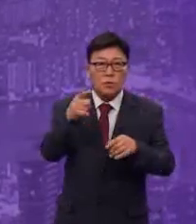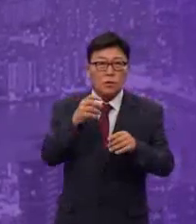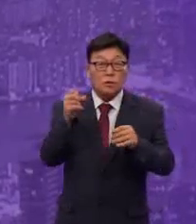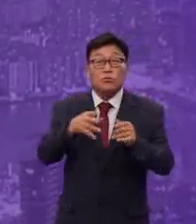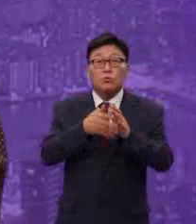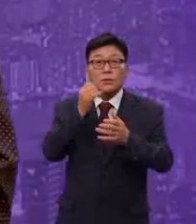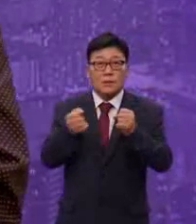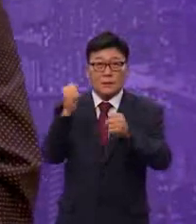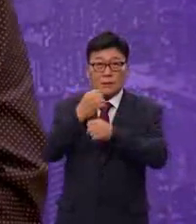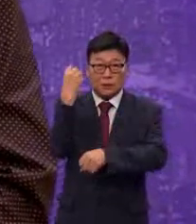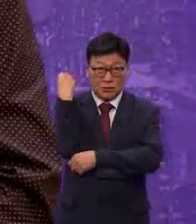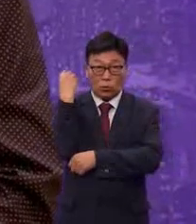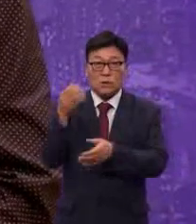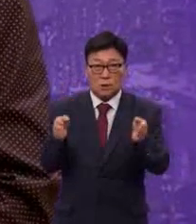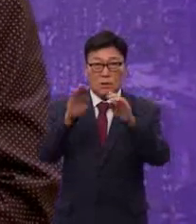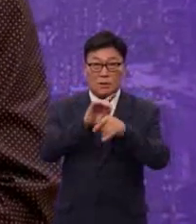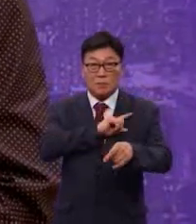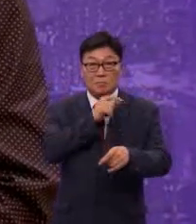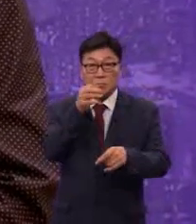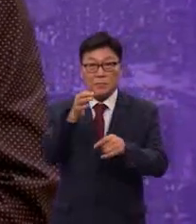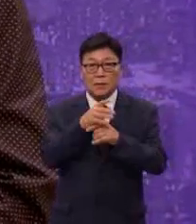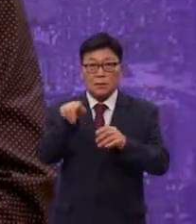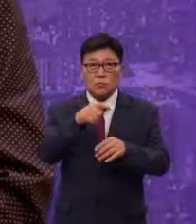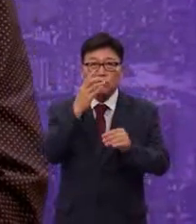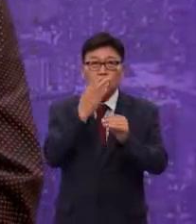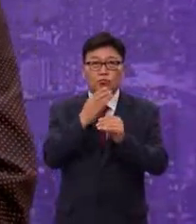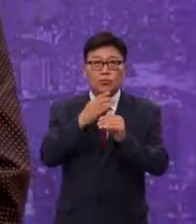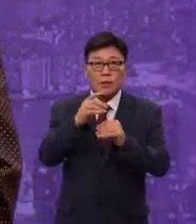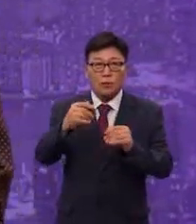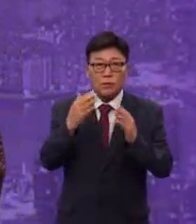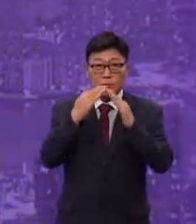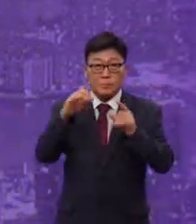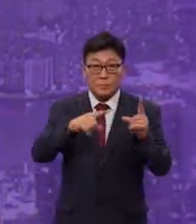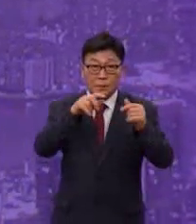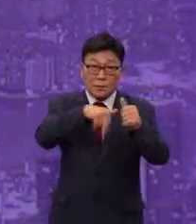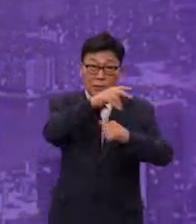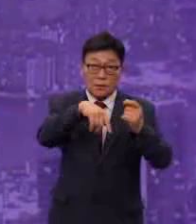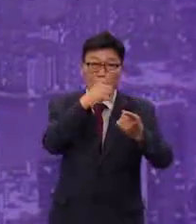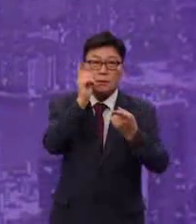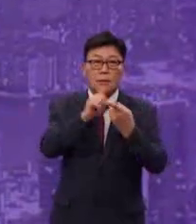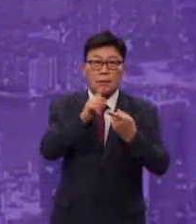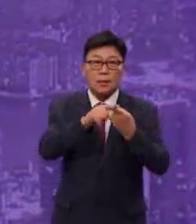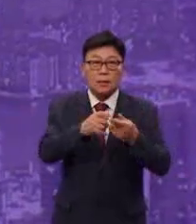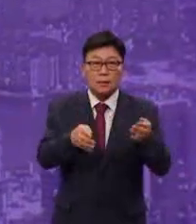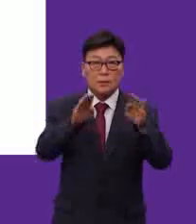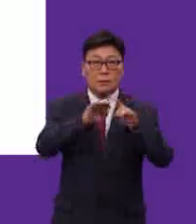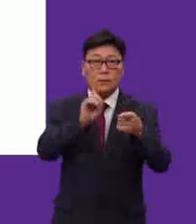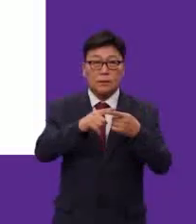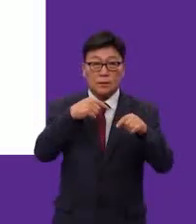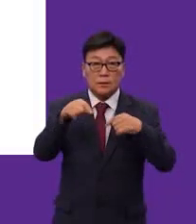기반시설이라고 칭합니다. 오늘 저희는 그 기반시설 중에서 거점시설에 대한 정책 제안을 진행해보자 합니다.